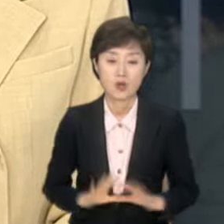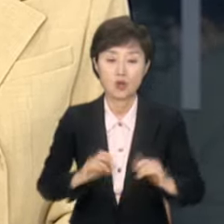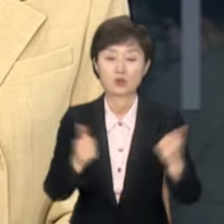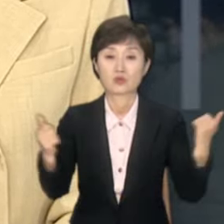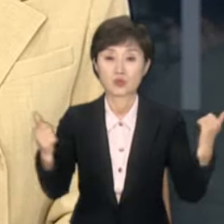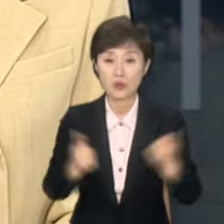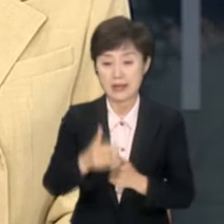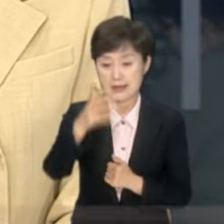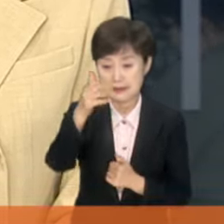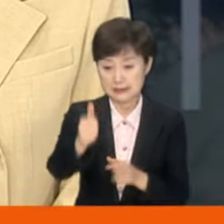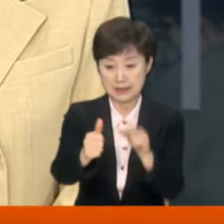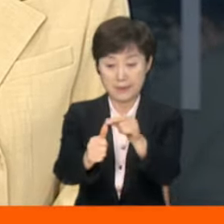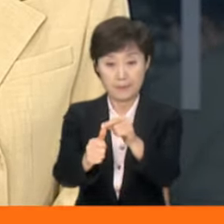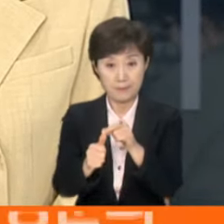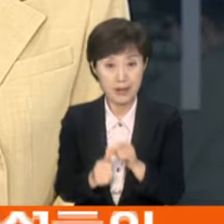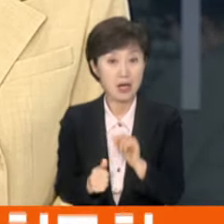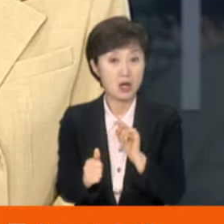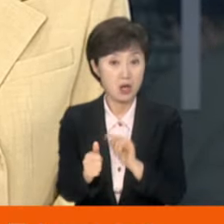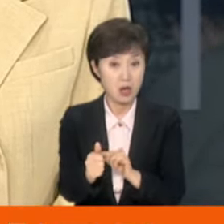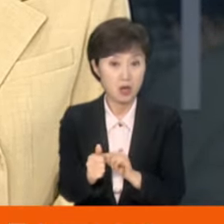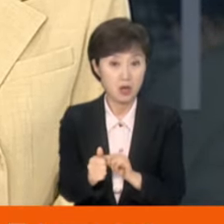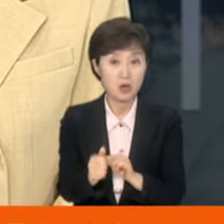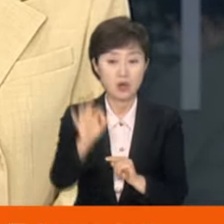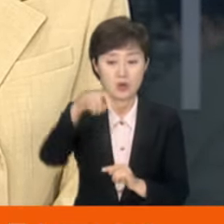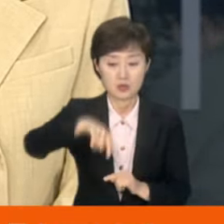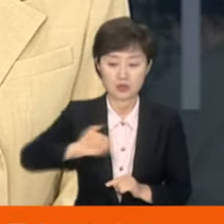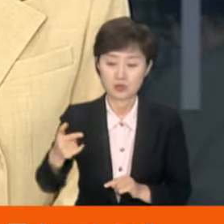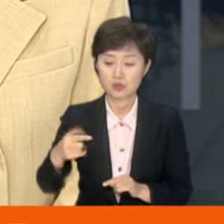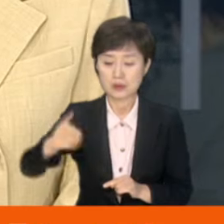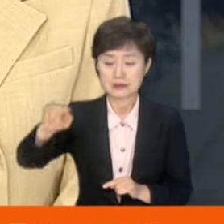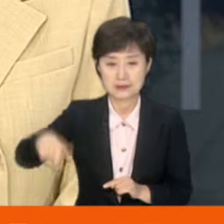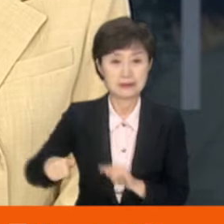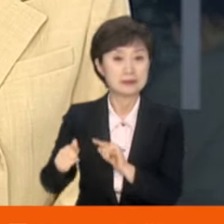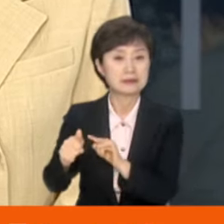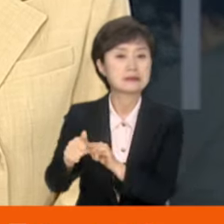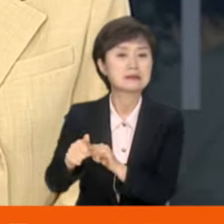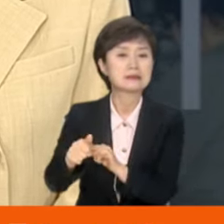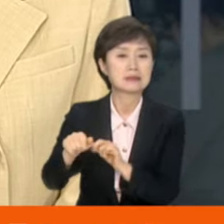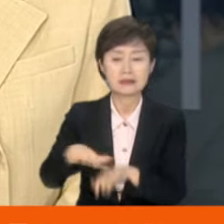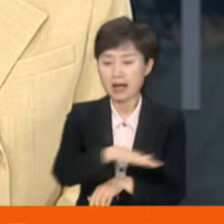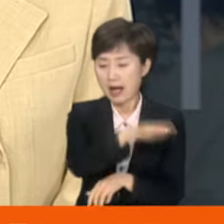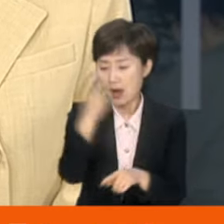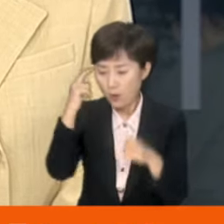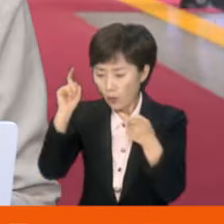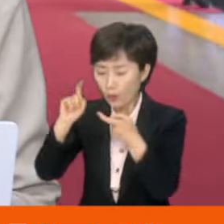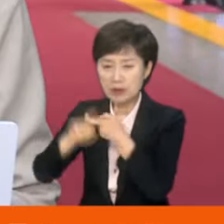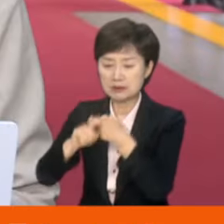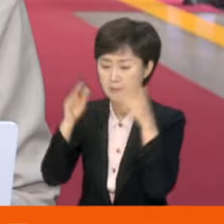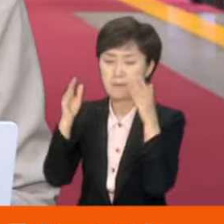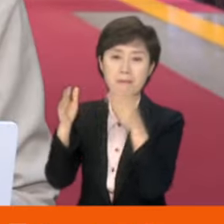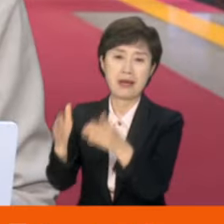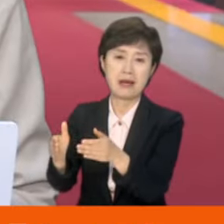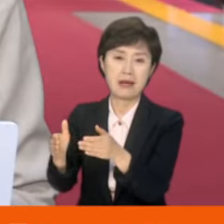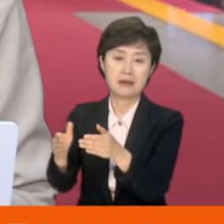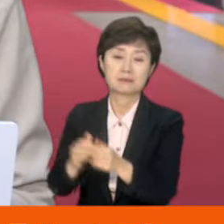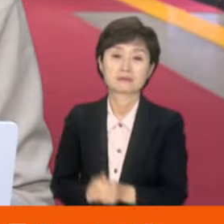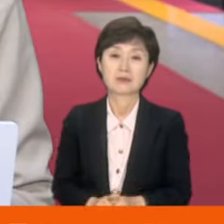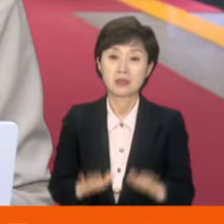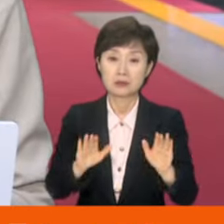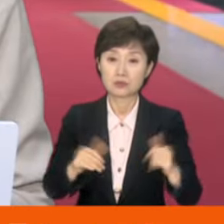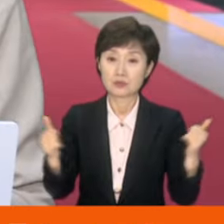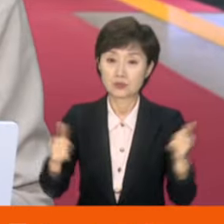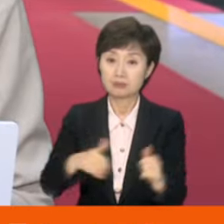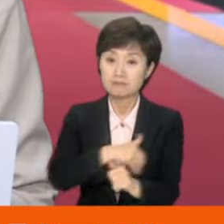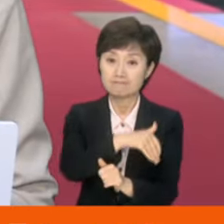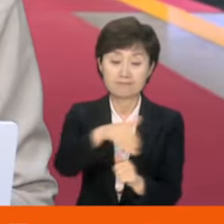제22대 전반기 국회의장 후보자로 선출된 더불어민주당 우원식 의원의 행보에 이목이 쏠리고 있습니다. 네, 국회 취재기자 연결해서